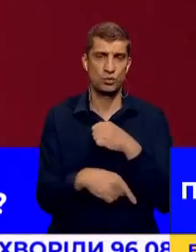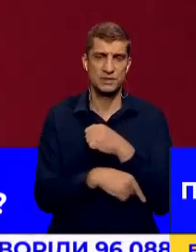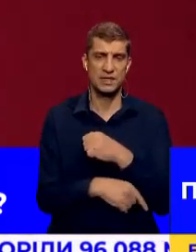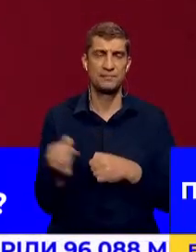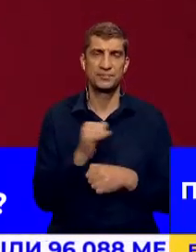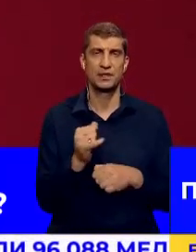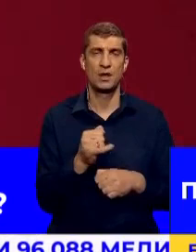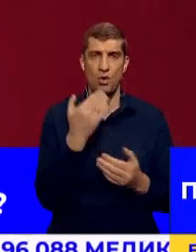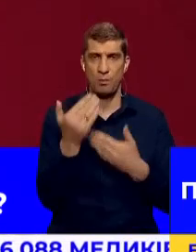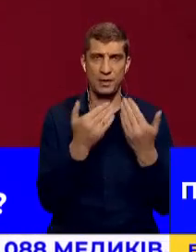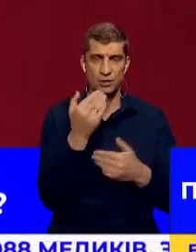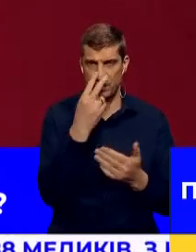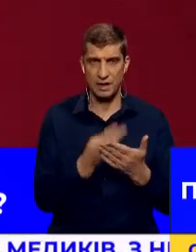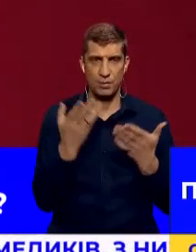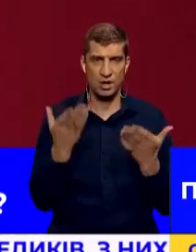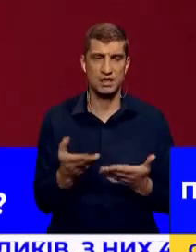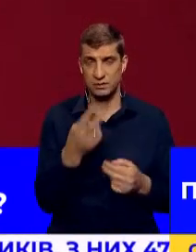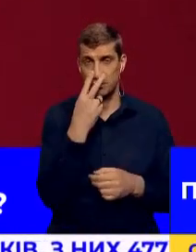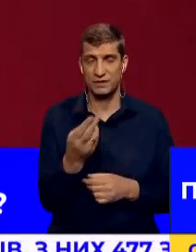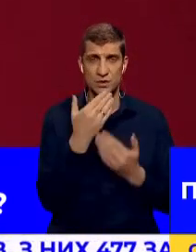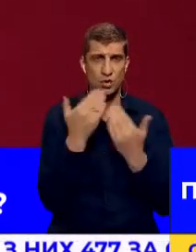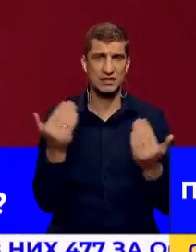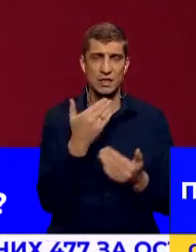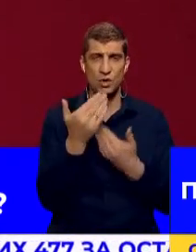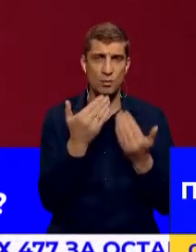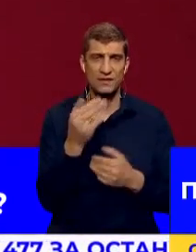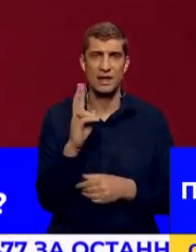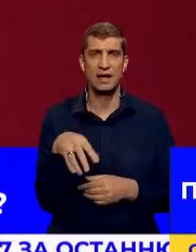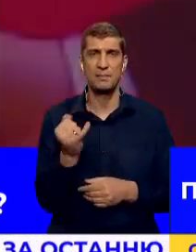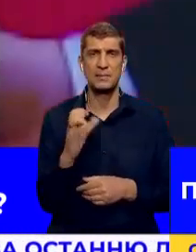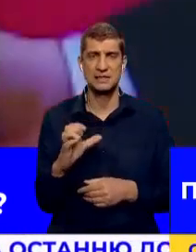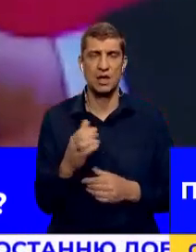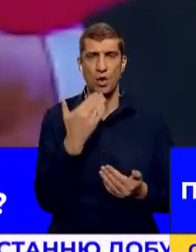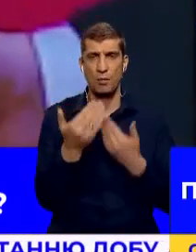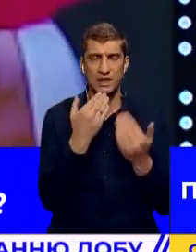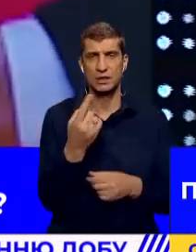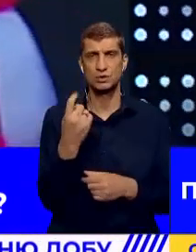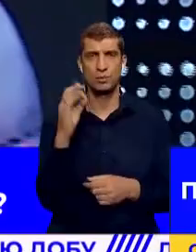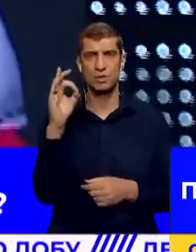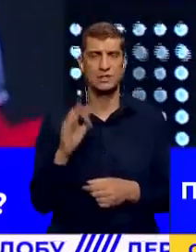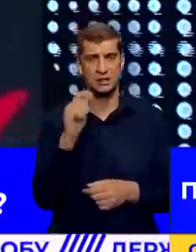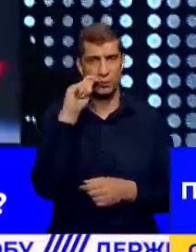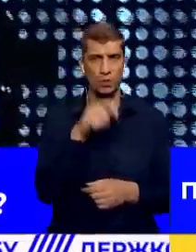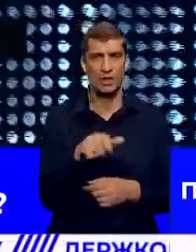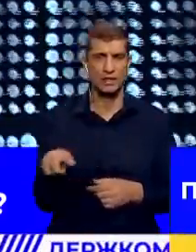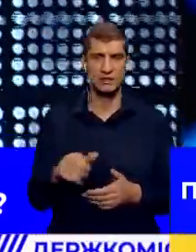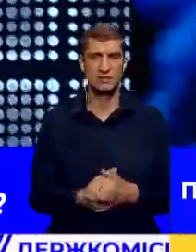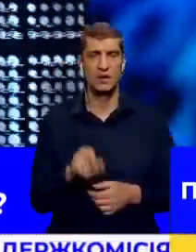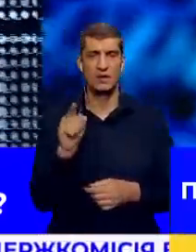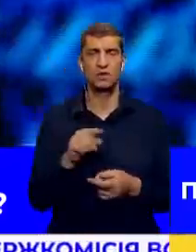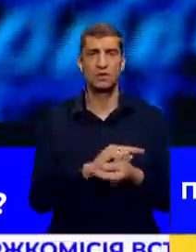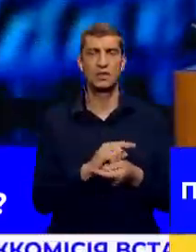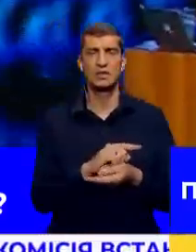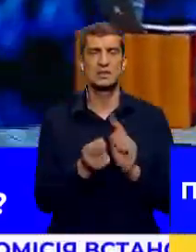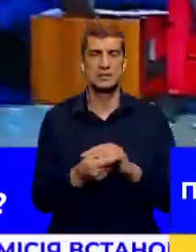І опитування показують. Подивіться останні опитування КМІС. Опитали 100% українців. Вони стали